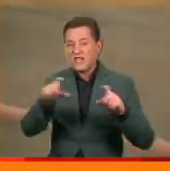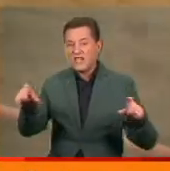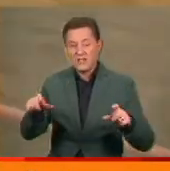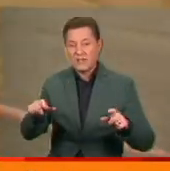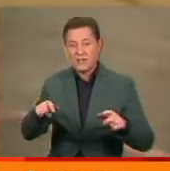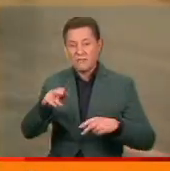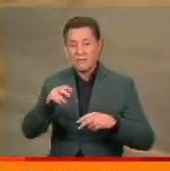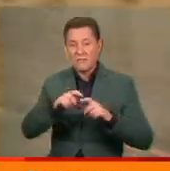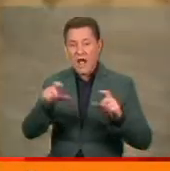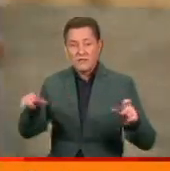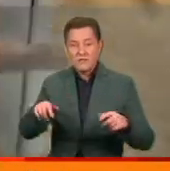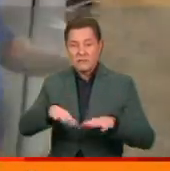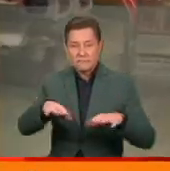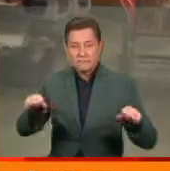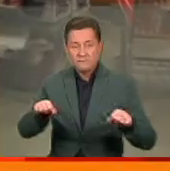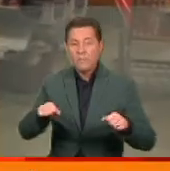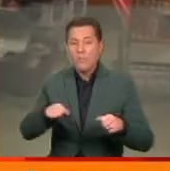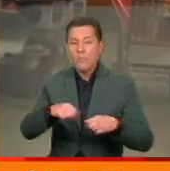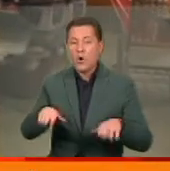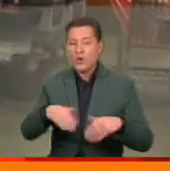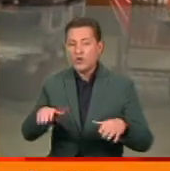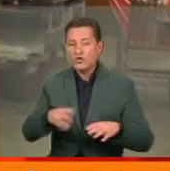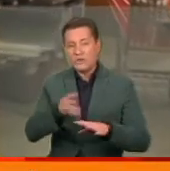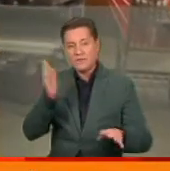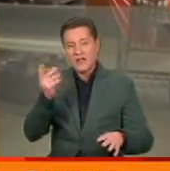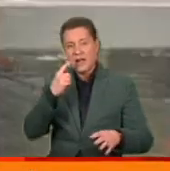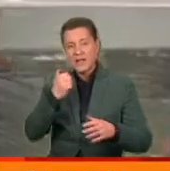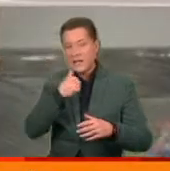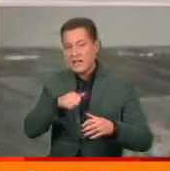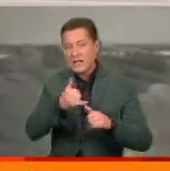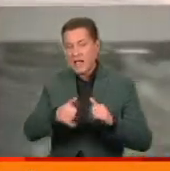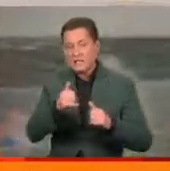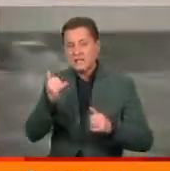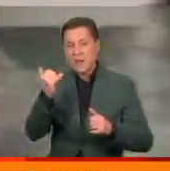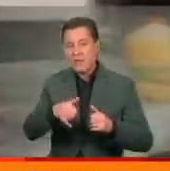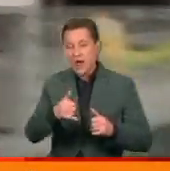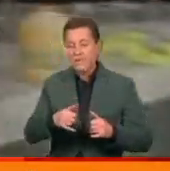будівельних магазинів порожні, на заправках черги. Людям, що залишаються, влада дала